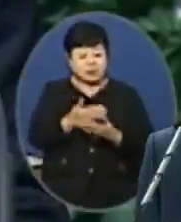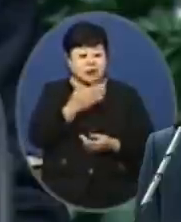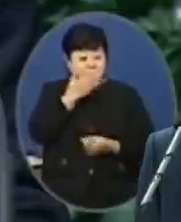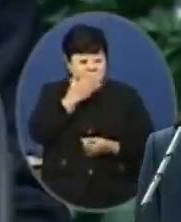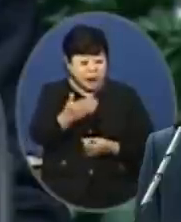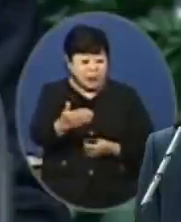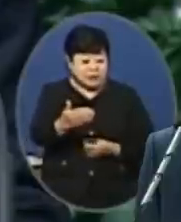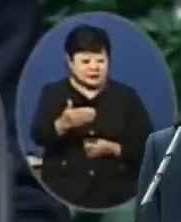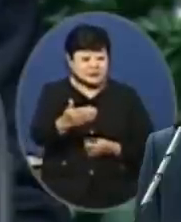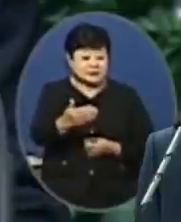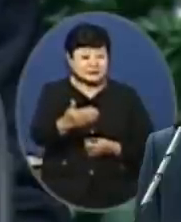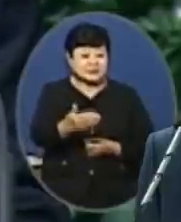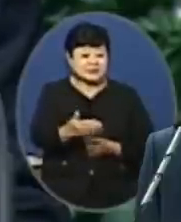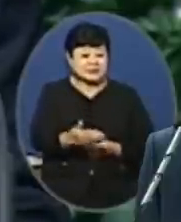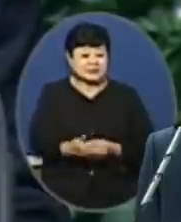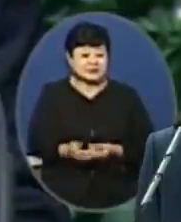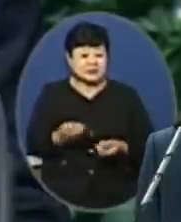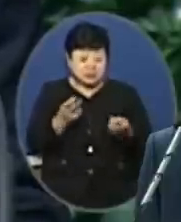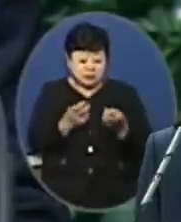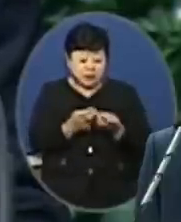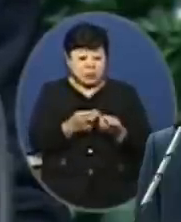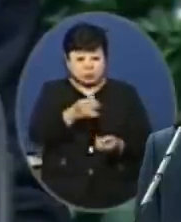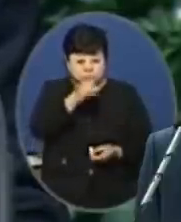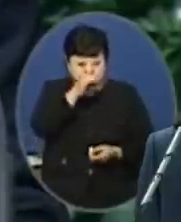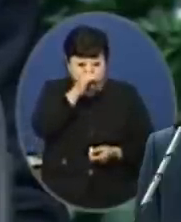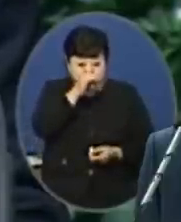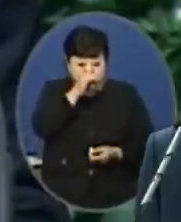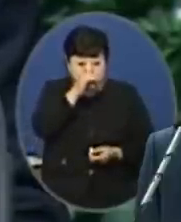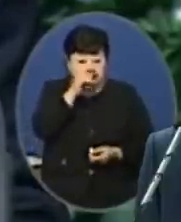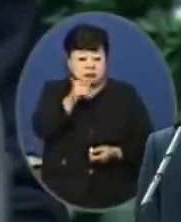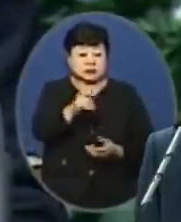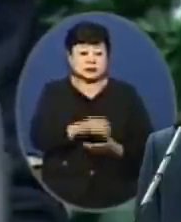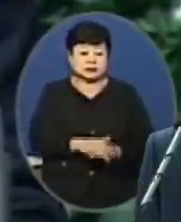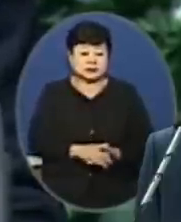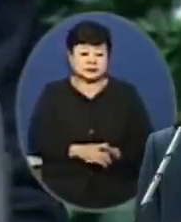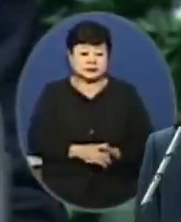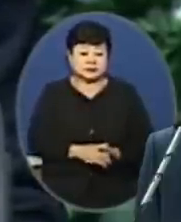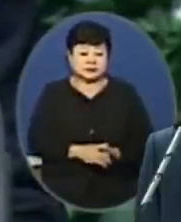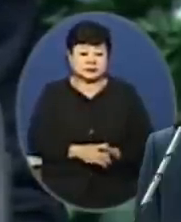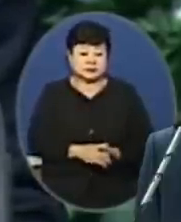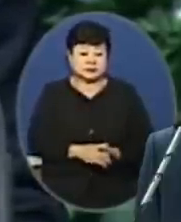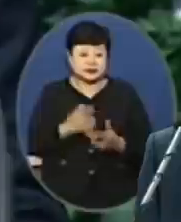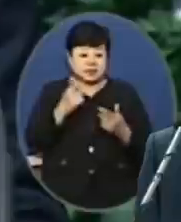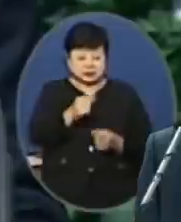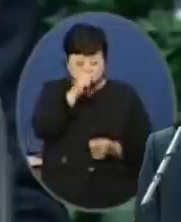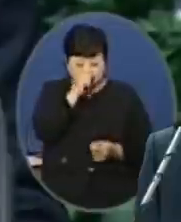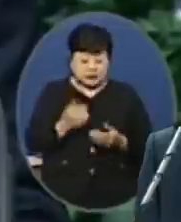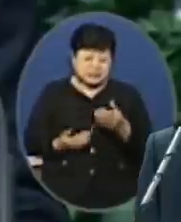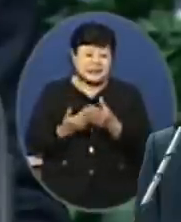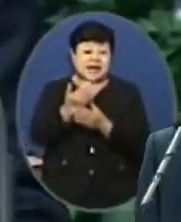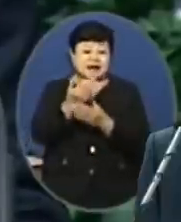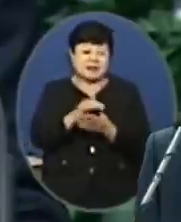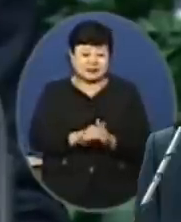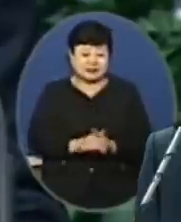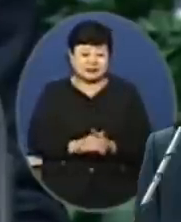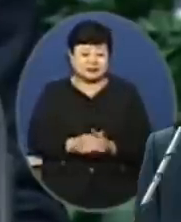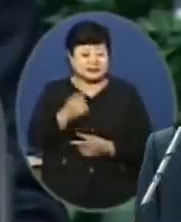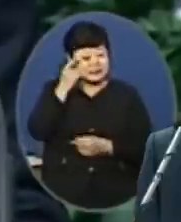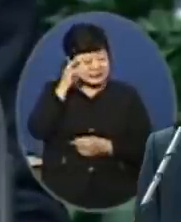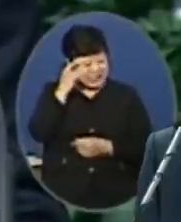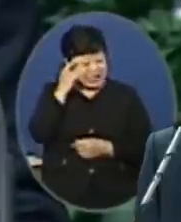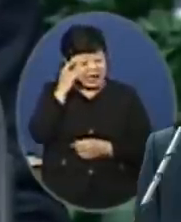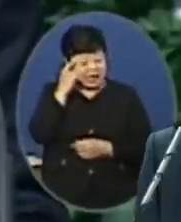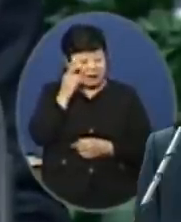있는 비결이 있는 것입니다. 그것이 항상 좋은 일이 일어날 것을